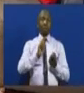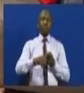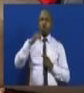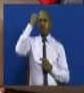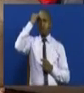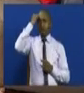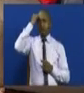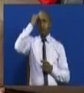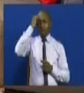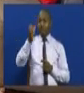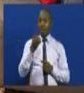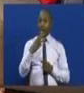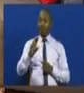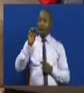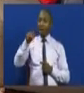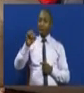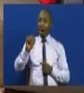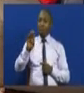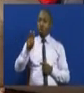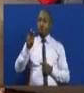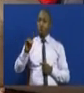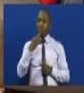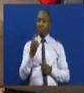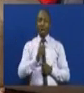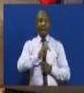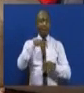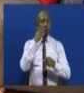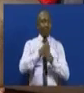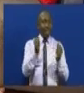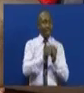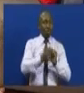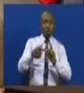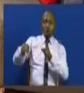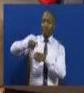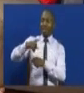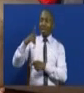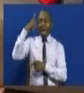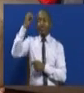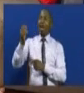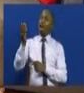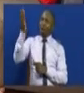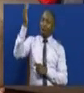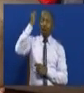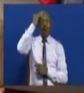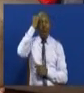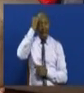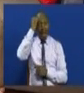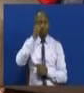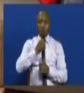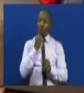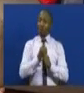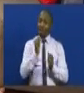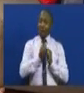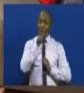ile taarifa ya Henry Mabumo. Ile mama alisema ukifanya kitu unaongeza na imani ya Mungu. Unakumbuka kwamba ukifanya yale mambo